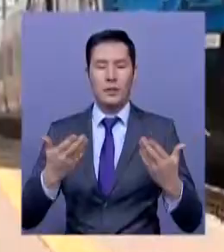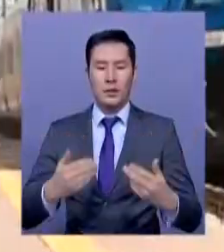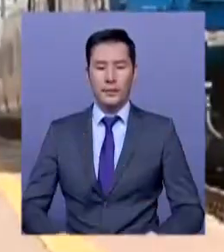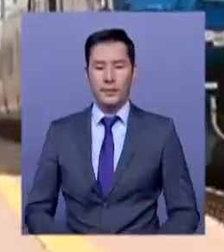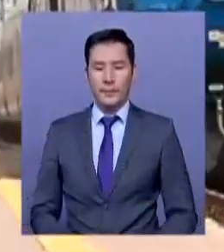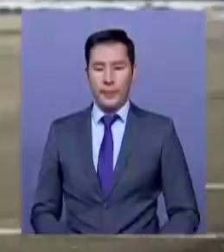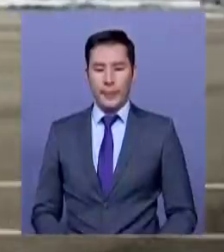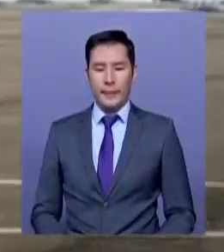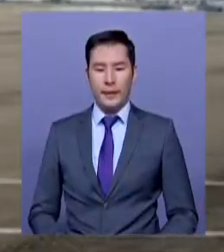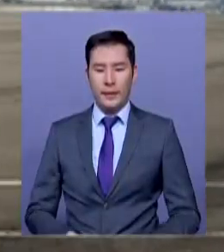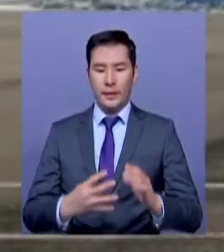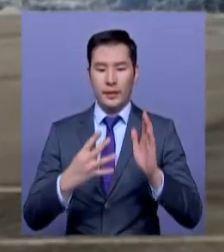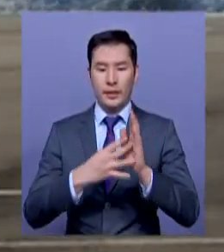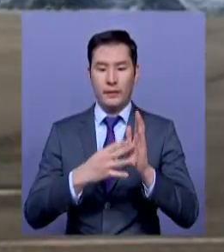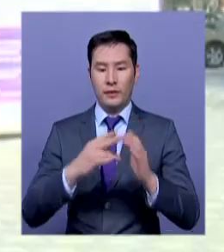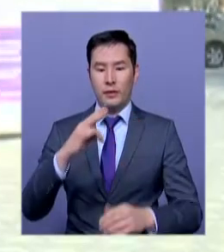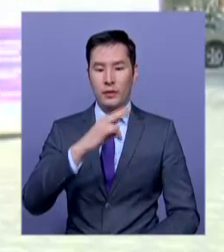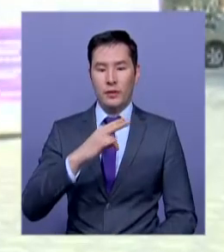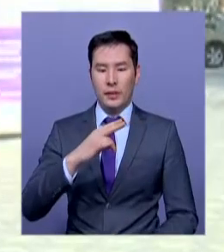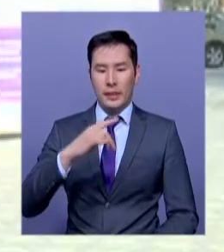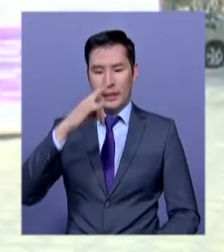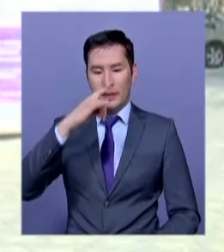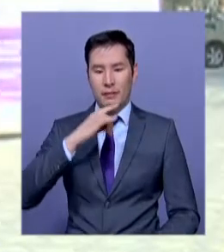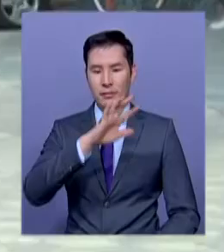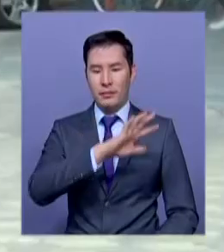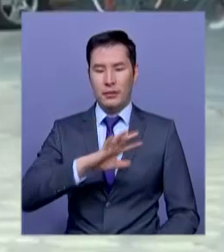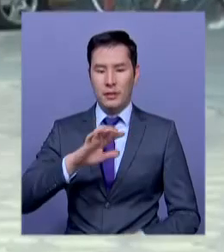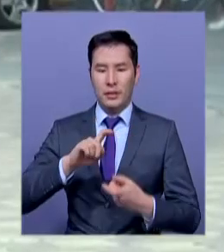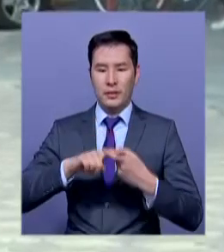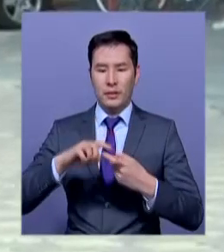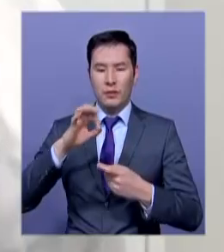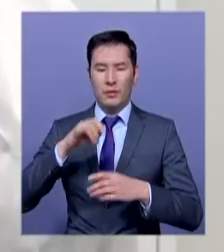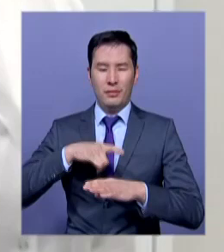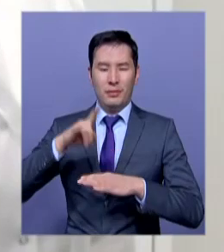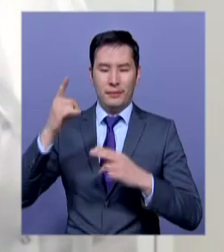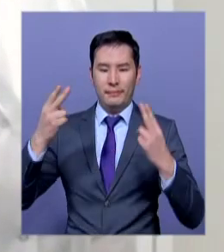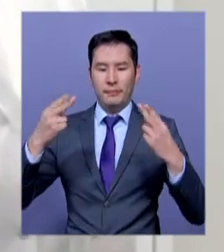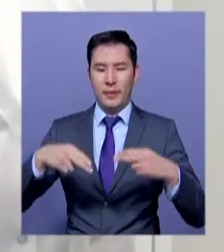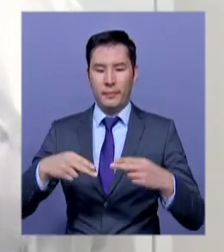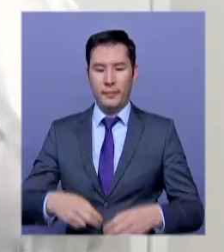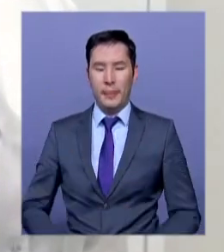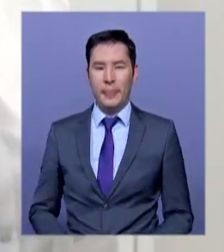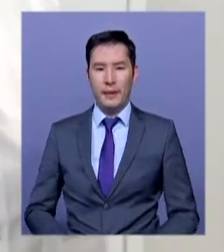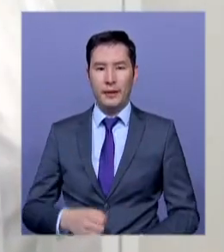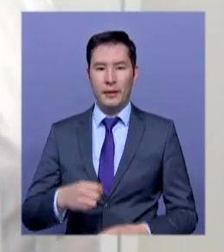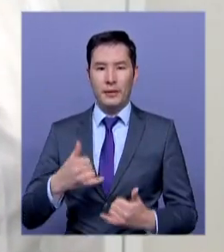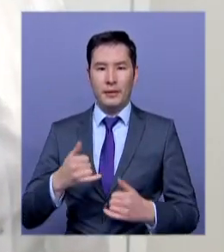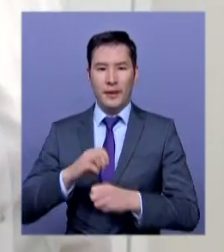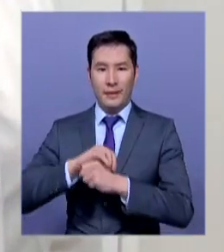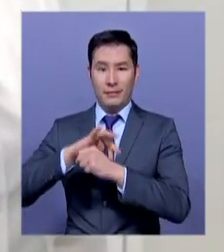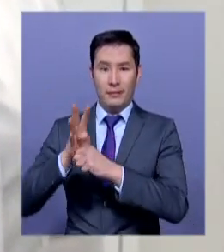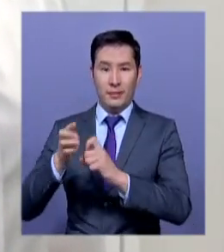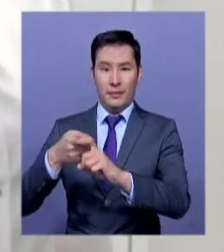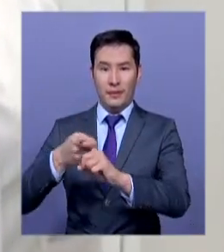9-шы қарашадан бастап солтүстік Қазақстанда елді мекендер жабылып, блок бекеттер қойылады. Біз вирустың екінші толқынына дайындалып жатырмыз.